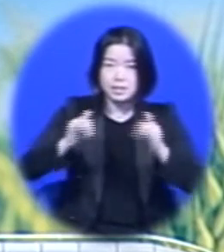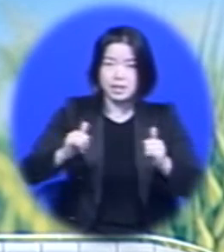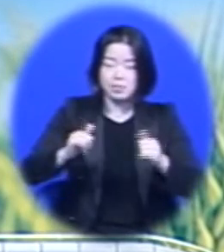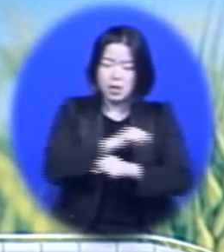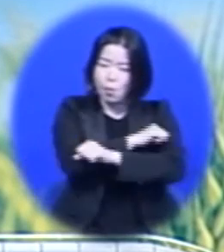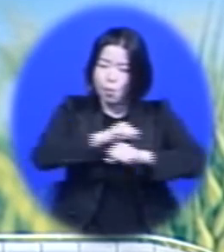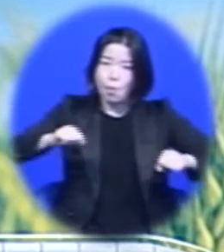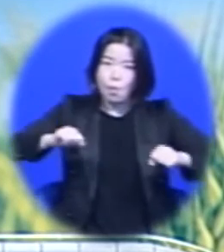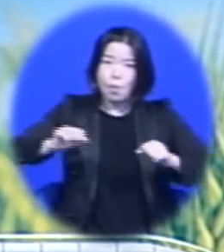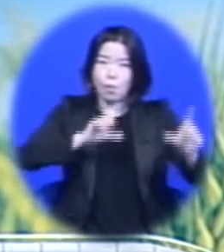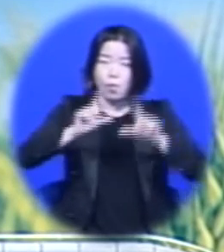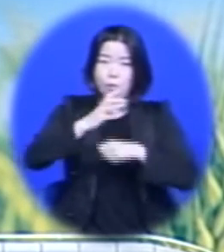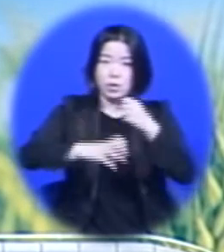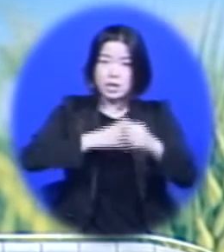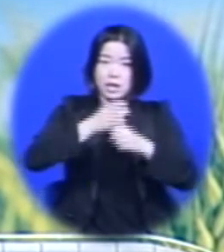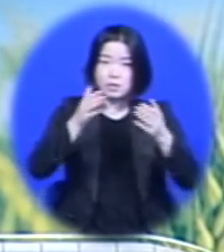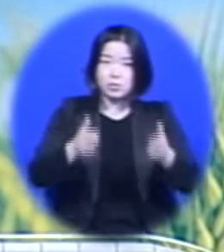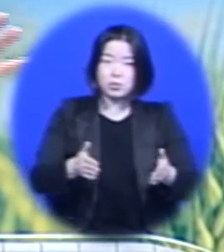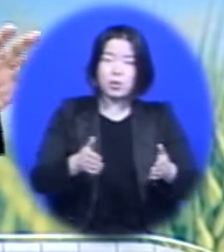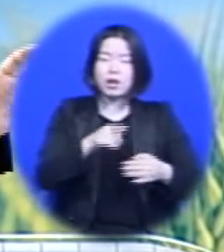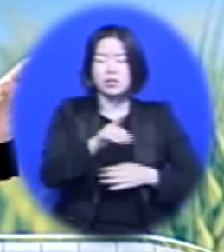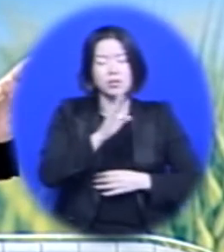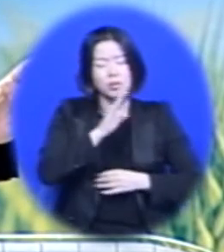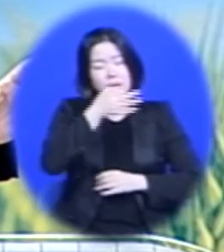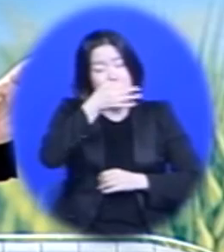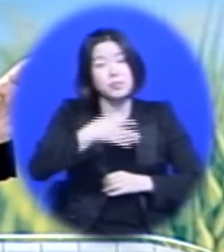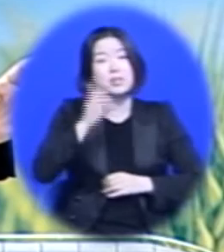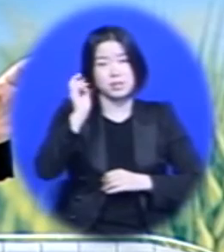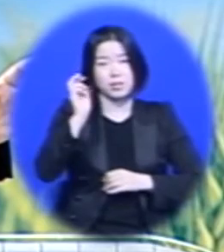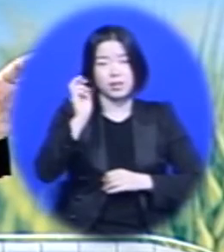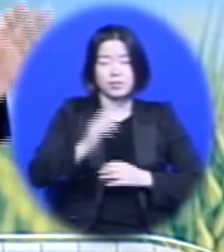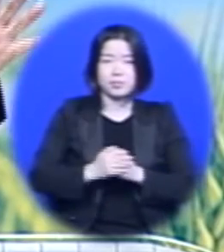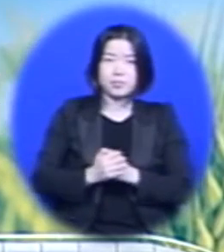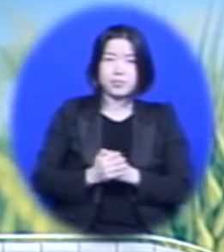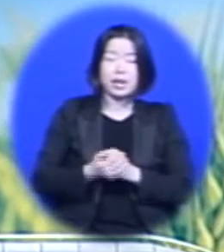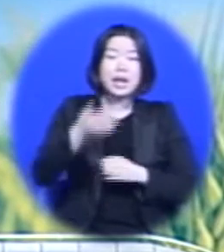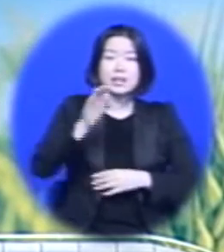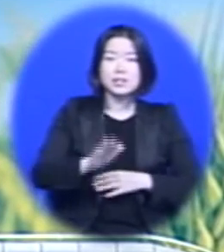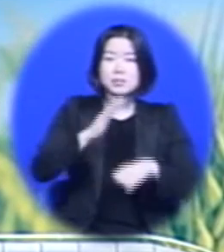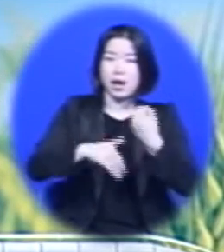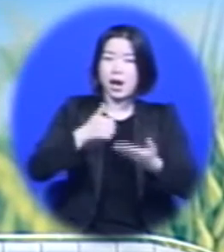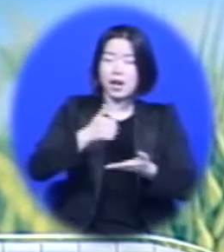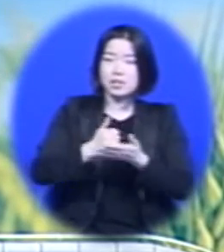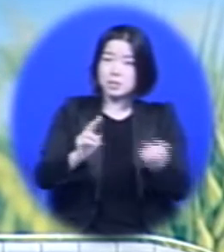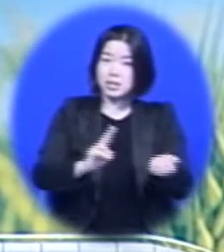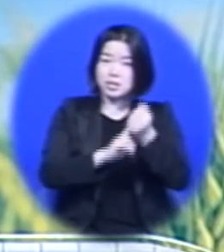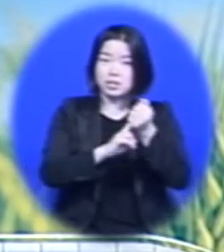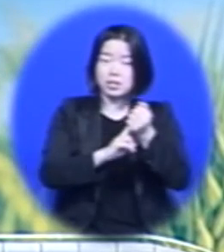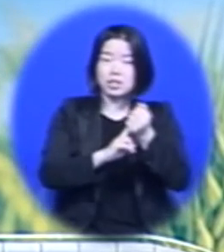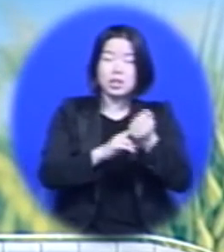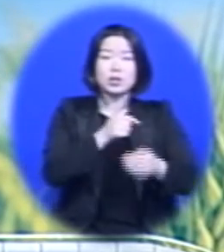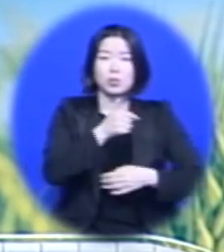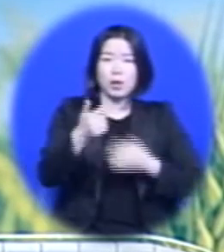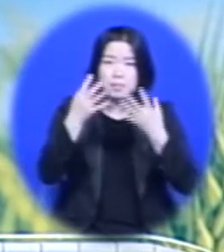지날 때 그들은 광야 생활이 참으로 힘들었을 것입니다. 그렇지만 하나님의 기적이 또한 가장